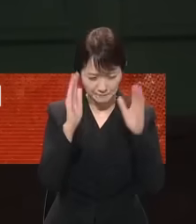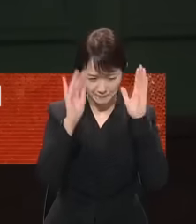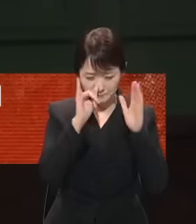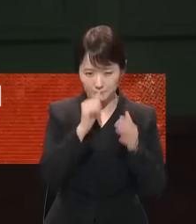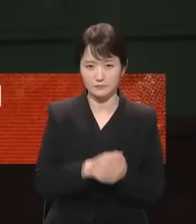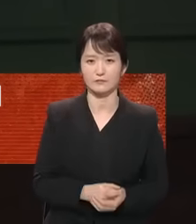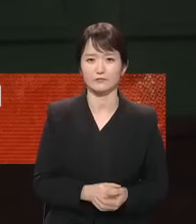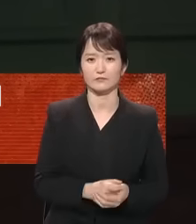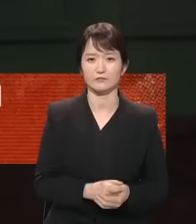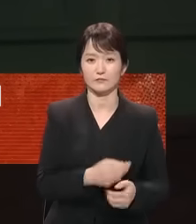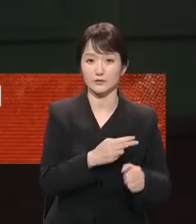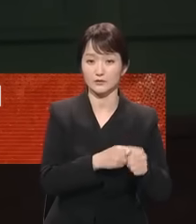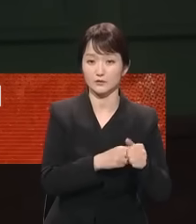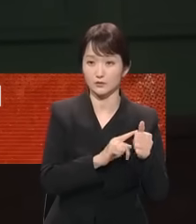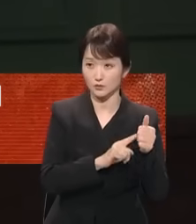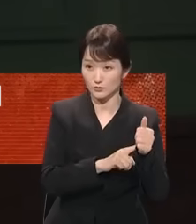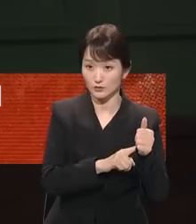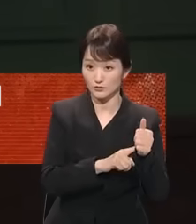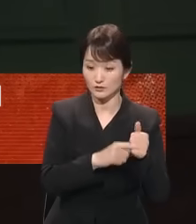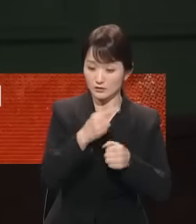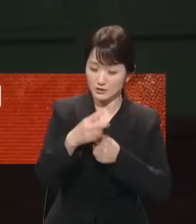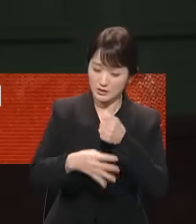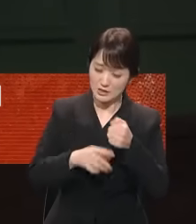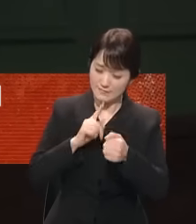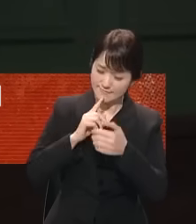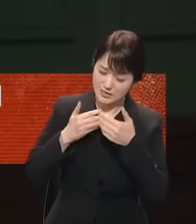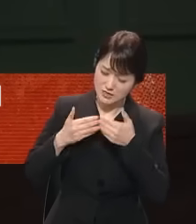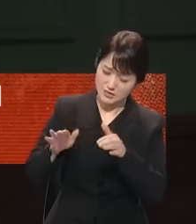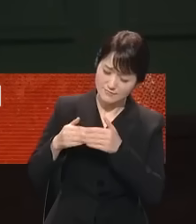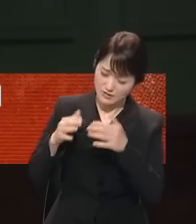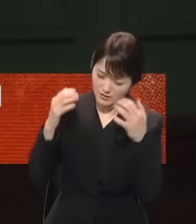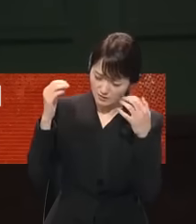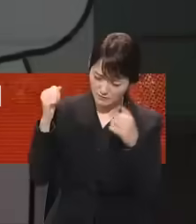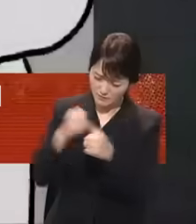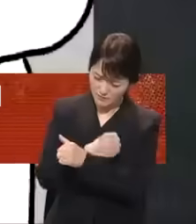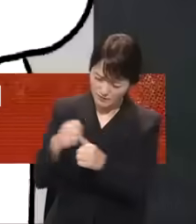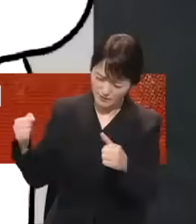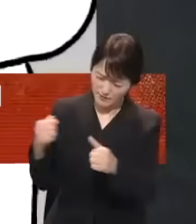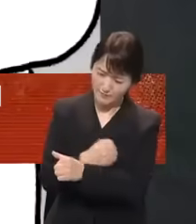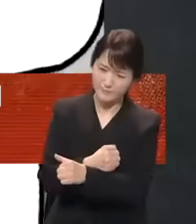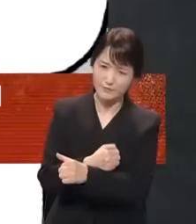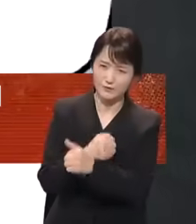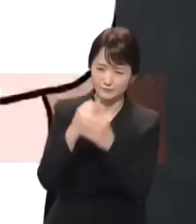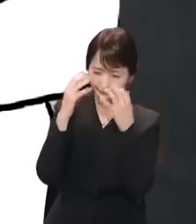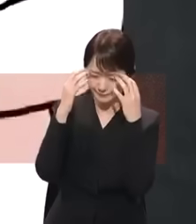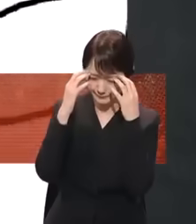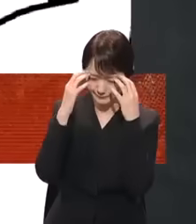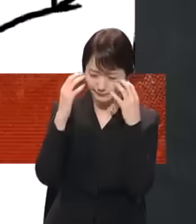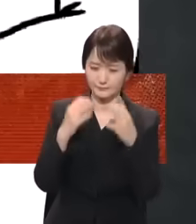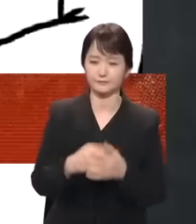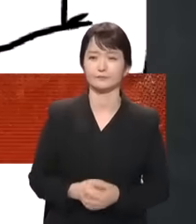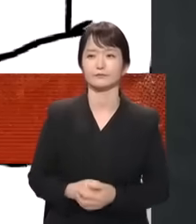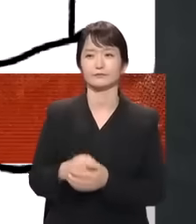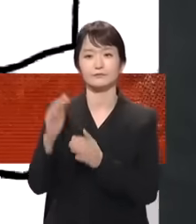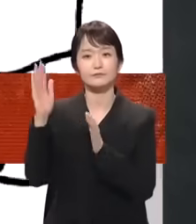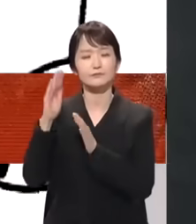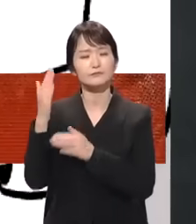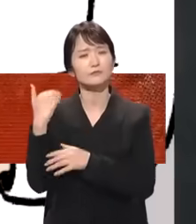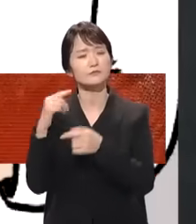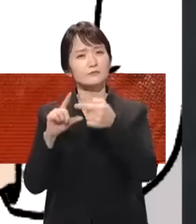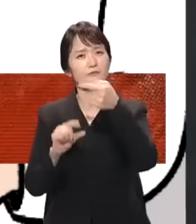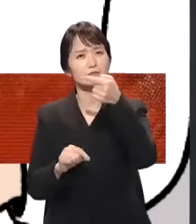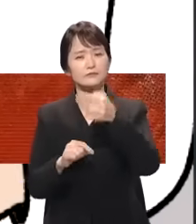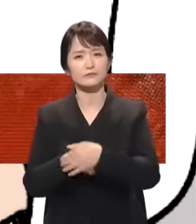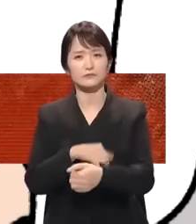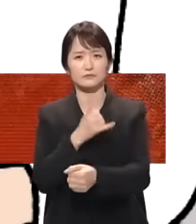교수로부터이 수년간 폭원 폭행에 시달리면서 소위 갑질에 시달렸다 이렇게 제벌 했습니다이 학생들이 지난 1월에 학교